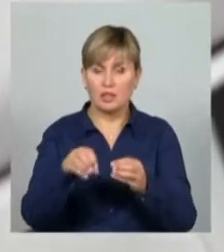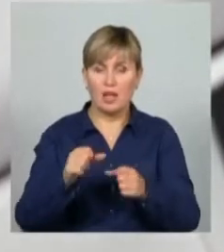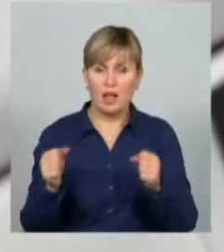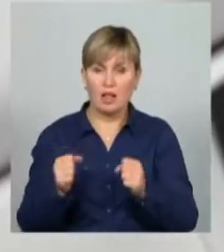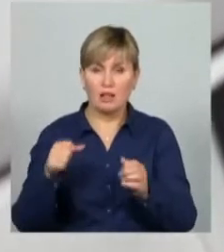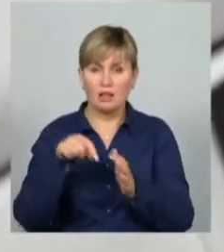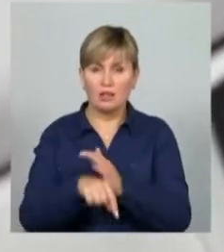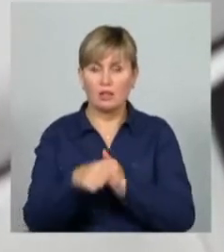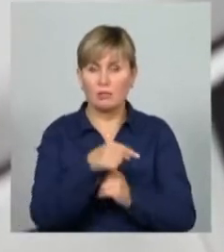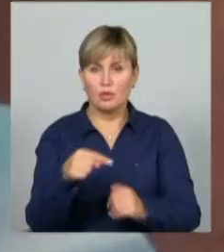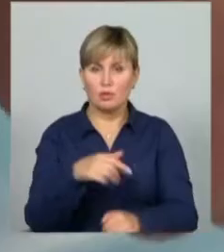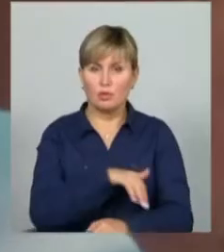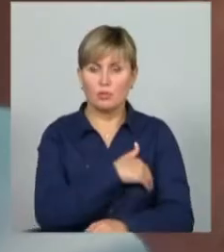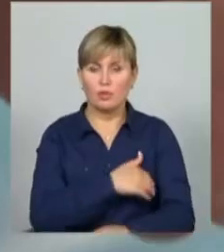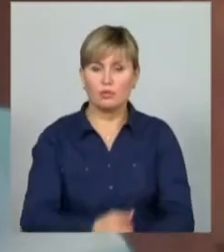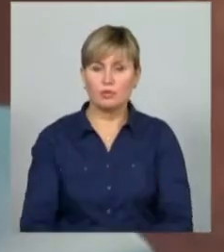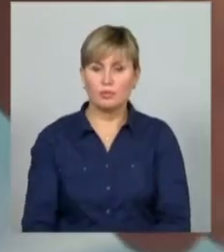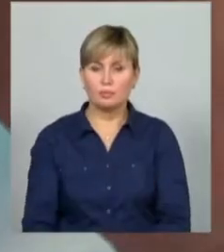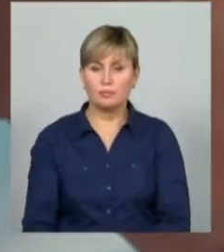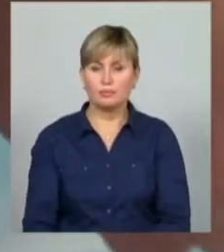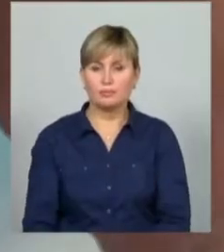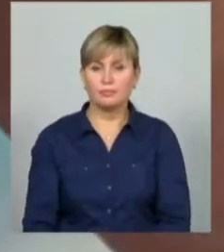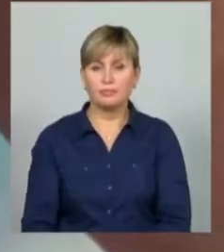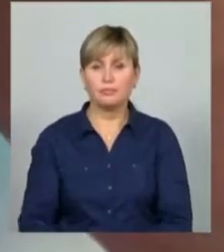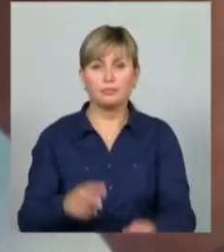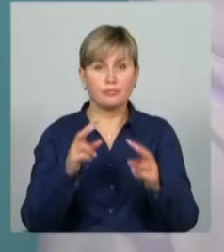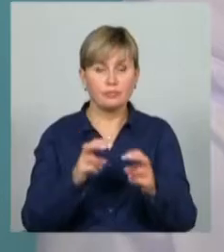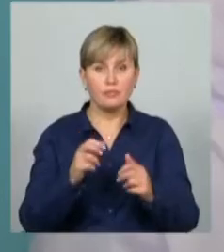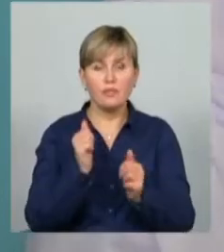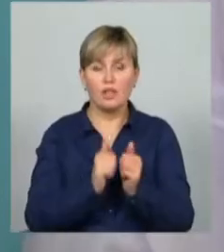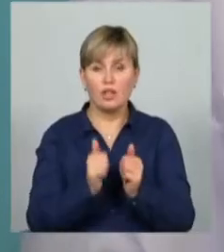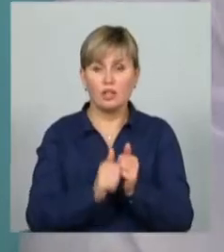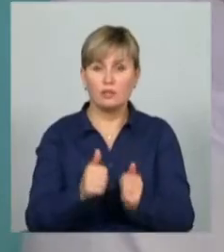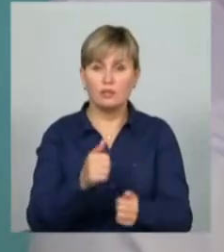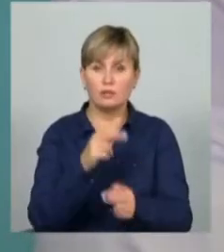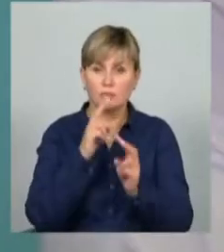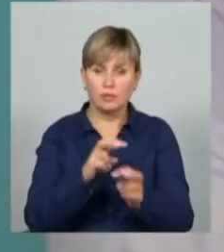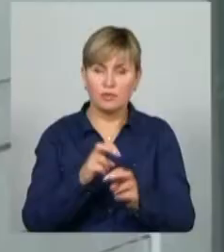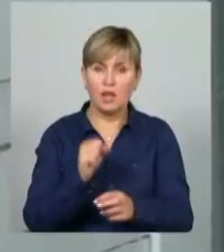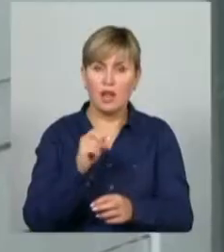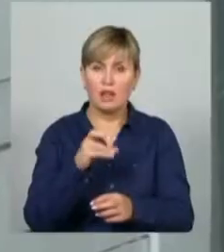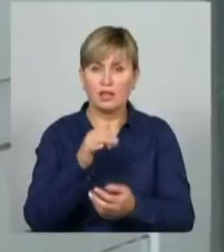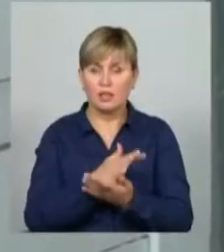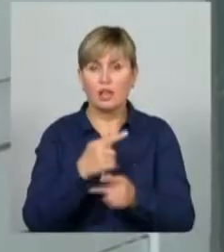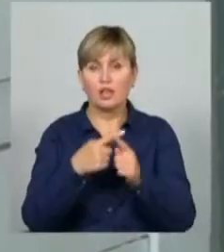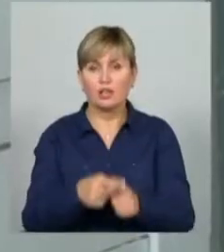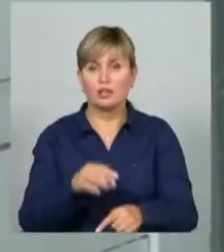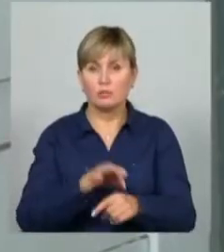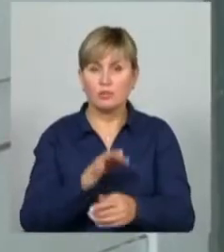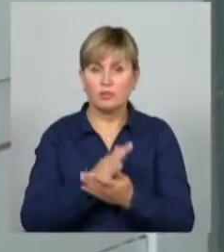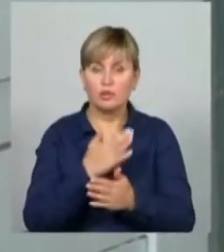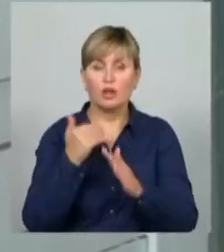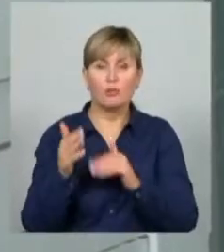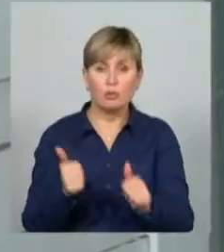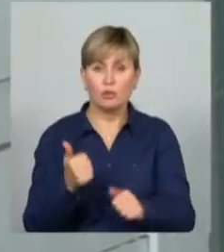холодильнике с минусовой температурой. Перед прививкой медсестра осматривает каждого пациента на наличие аллергии и хронических заболеваний.